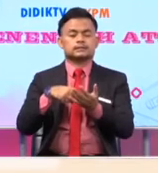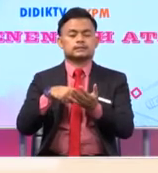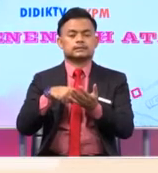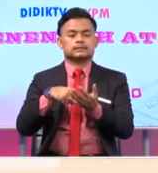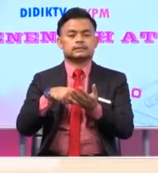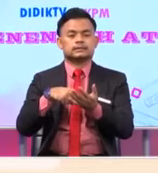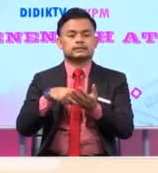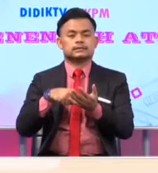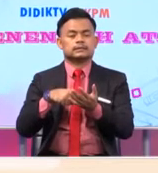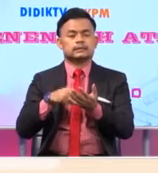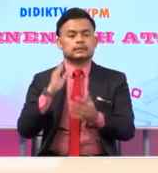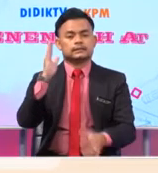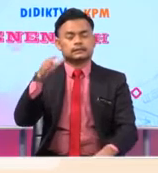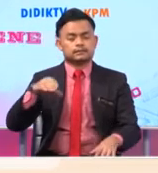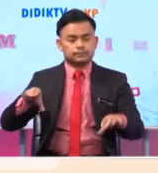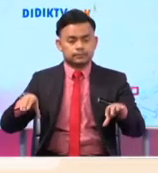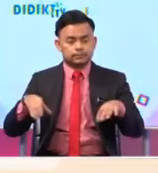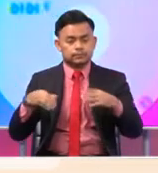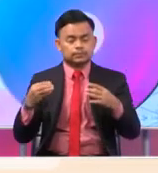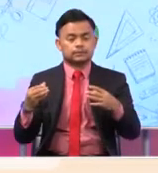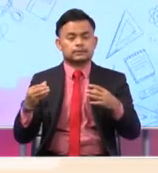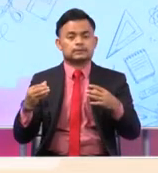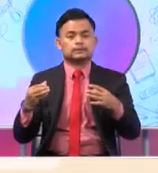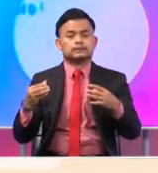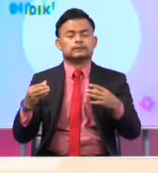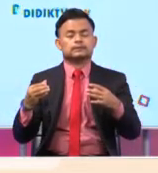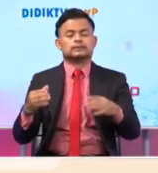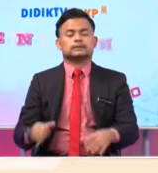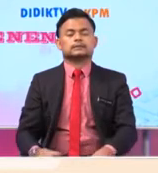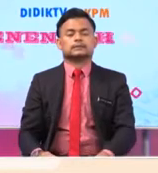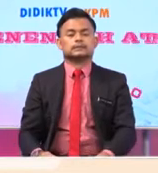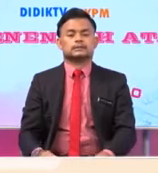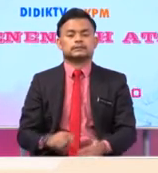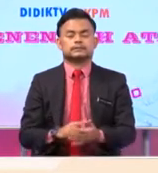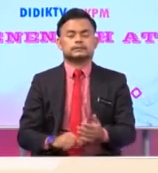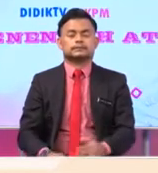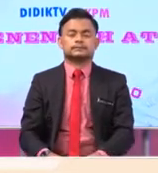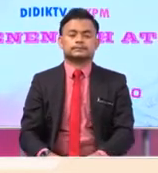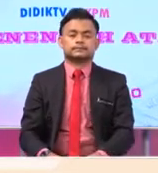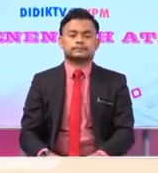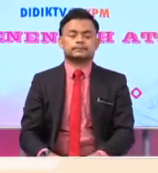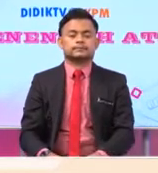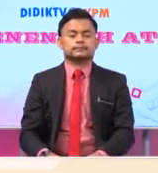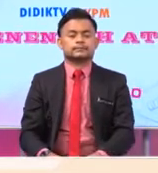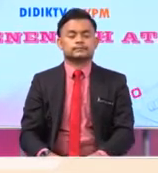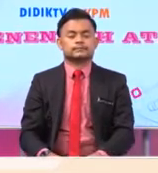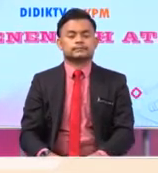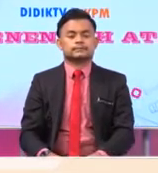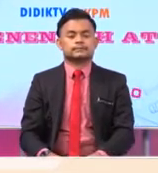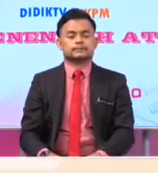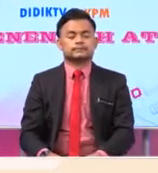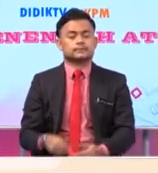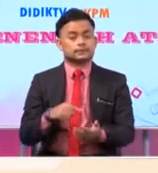nilai hemat tinggi saya akan memberikan tempat duduk saya kepada wanita mengandung tersebut ini